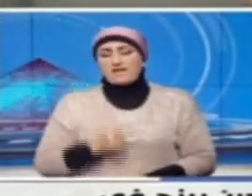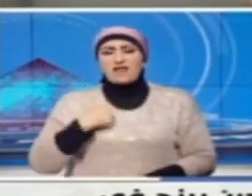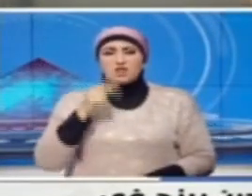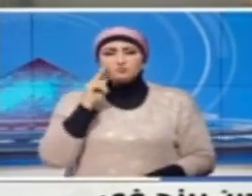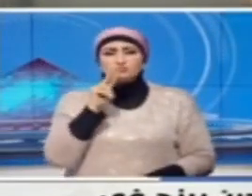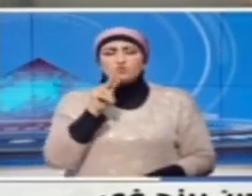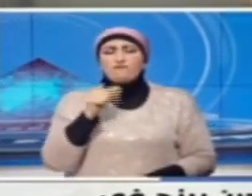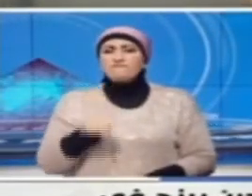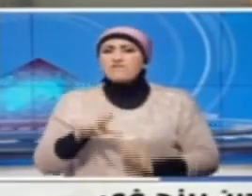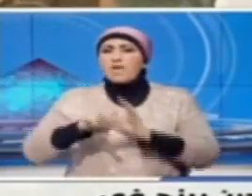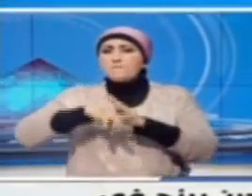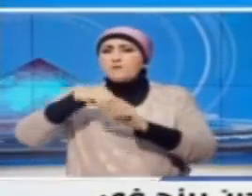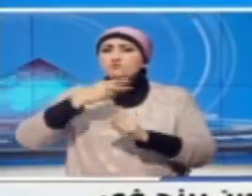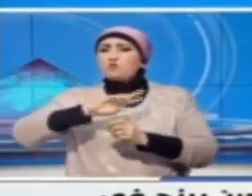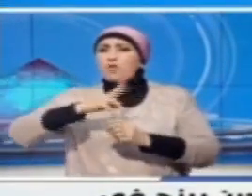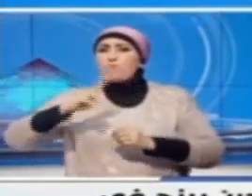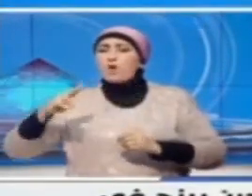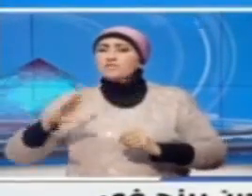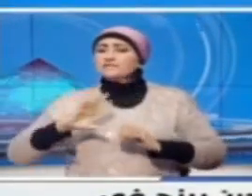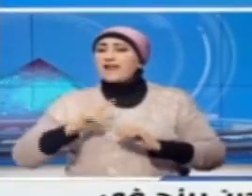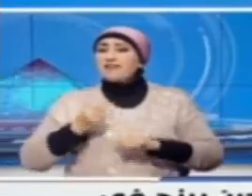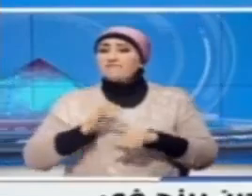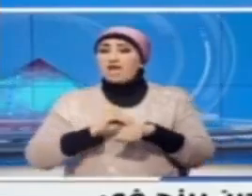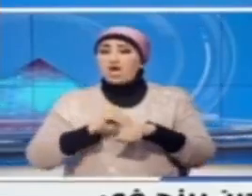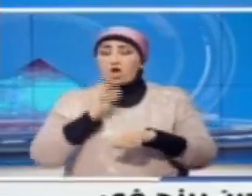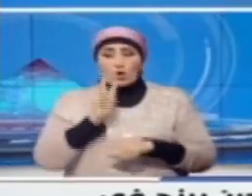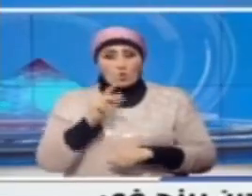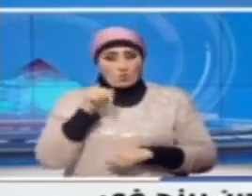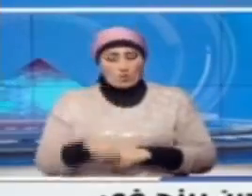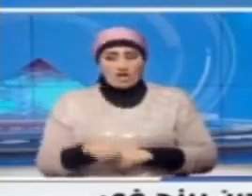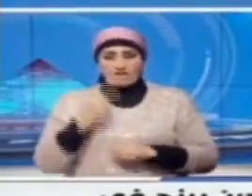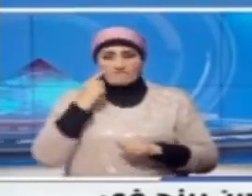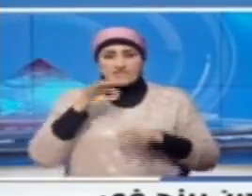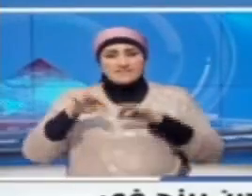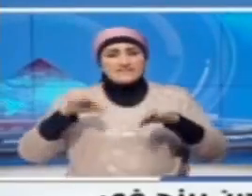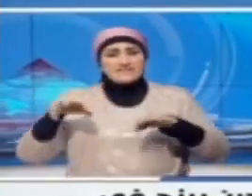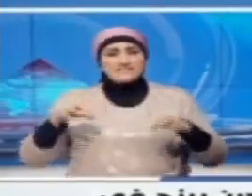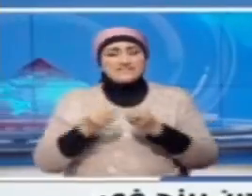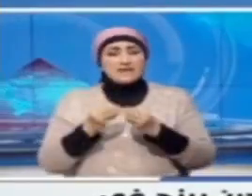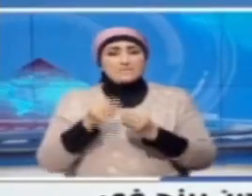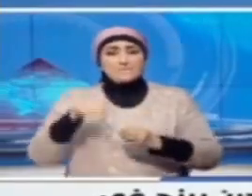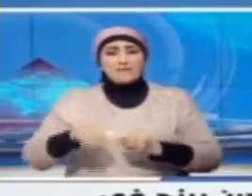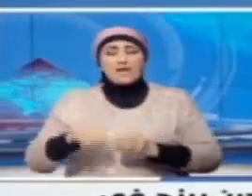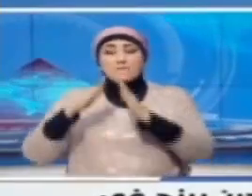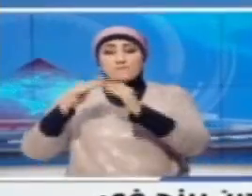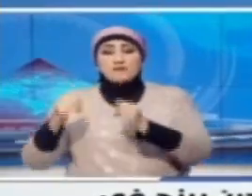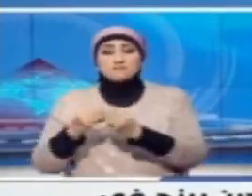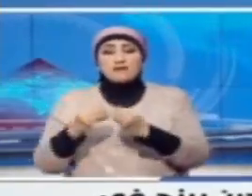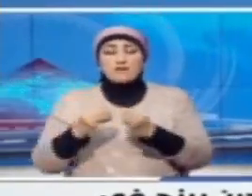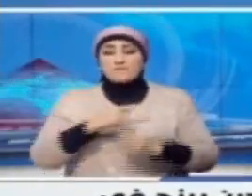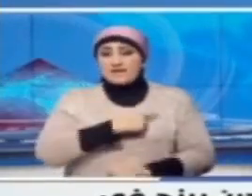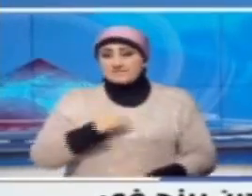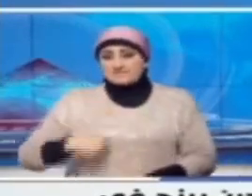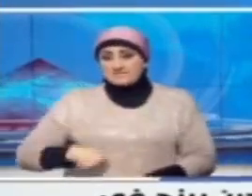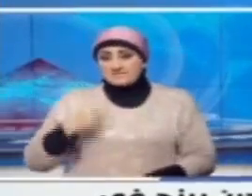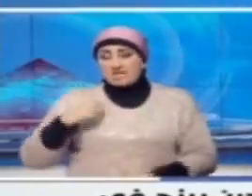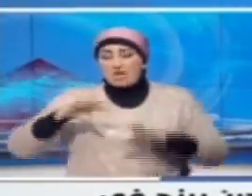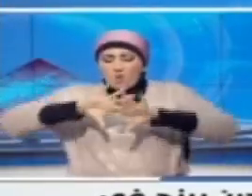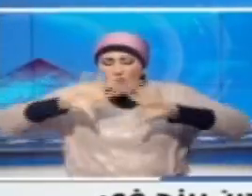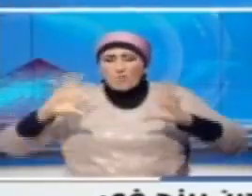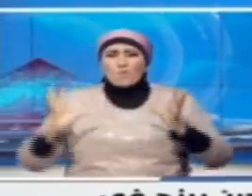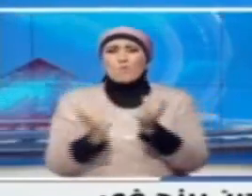هذه المشاريع أستاذ أحمد، يعني إذا تحدثنا عن التنسيق بين القاهرة وبيجين في ضوء الشراكة الاستراتيجية الشاملة